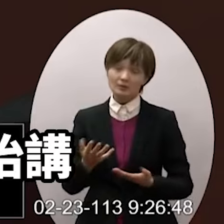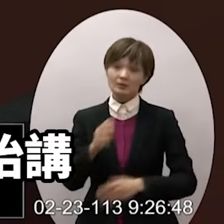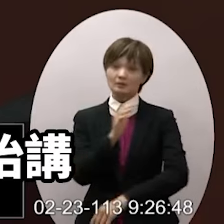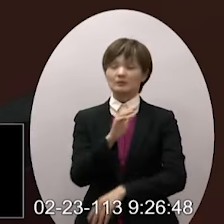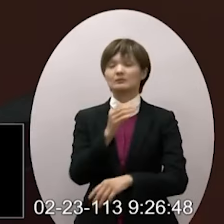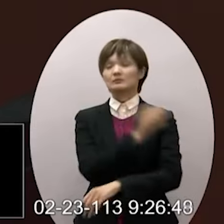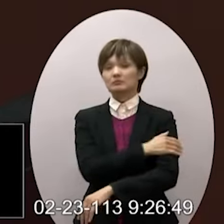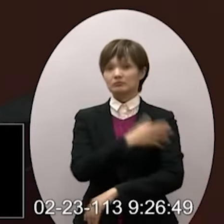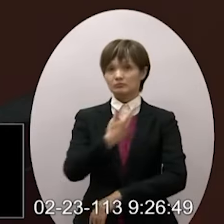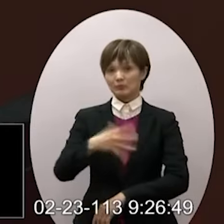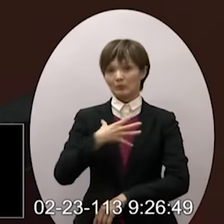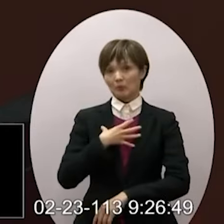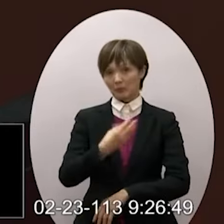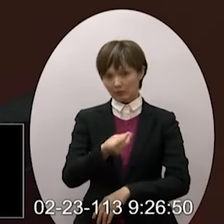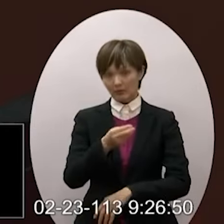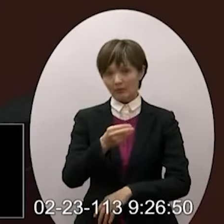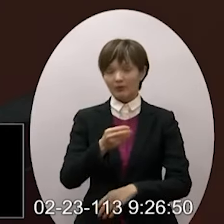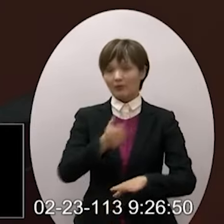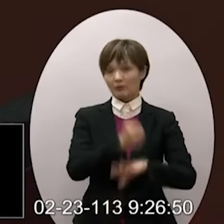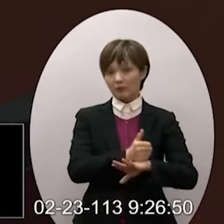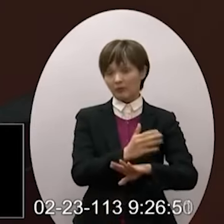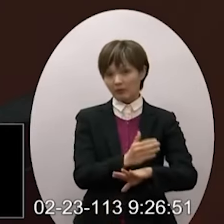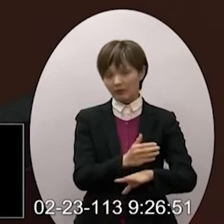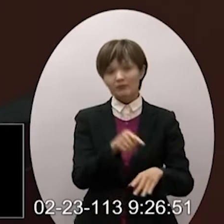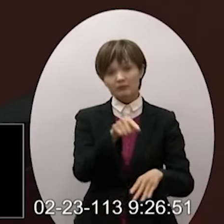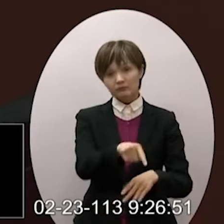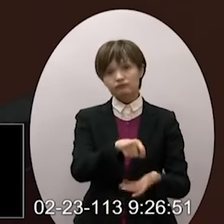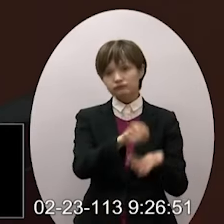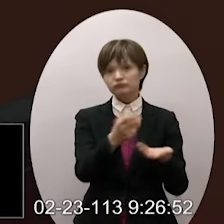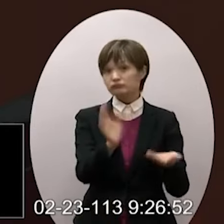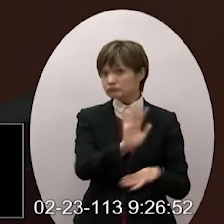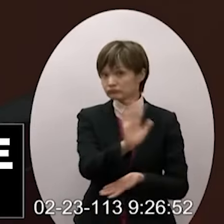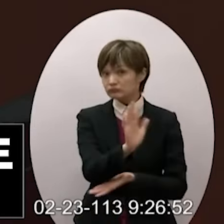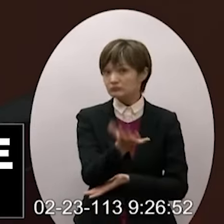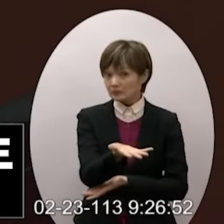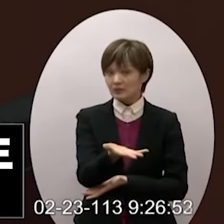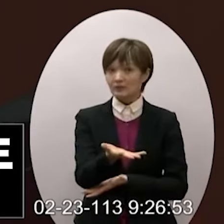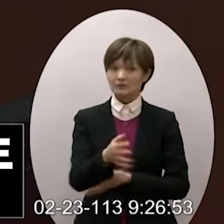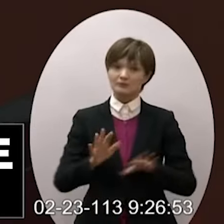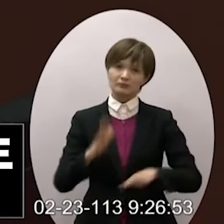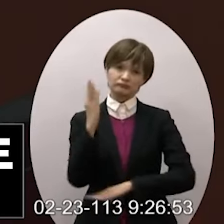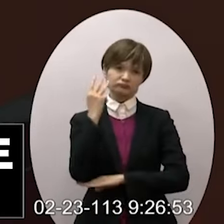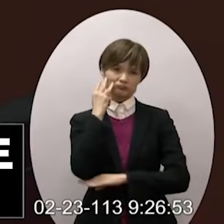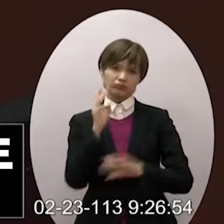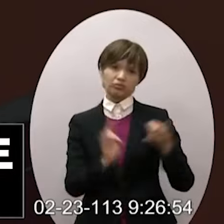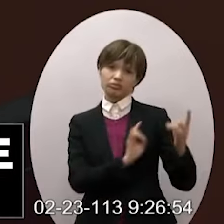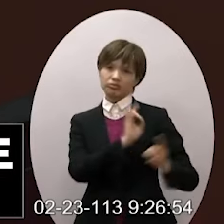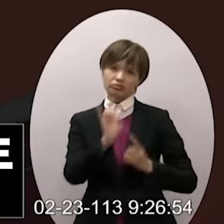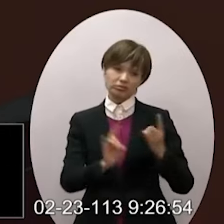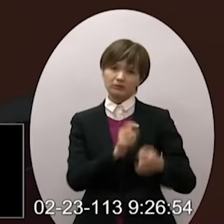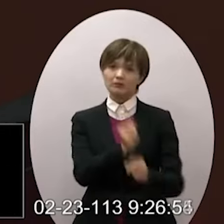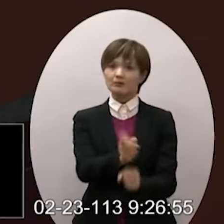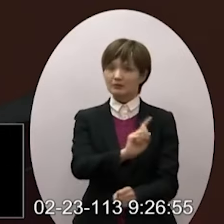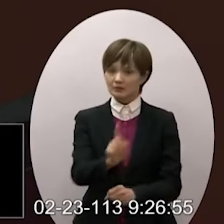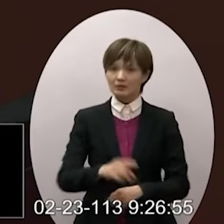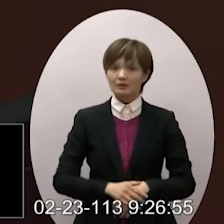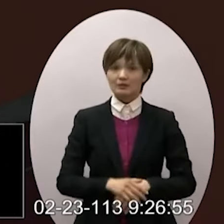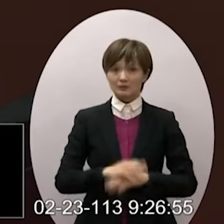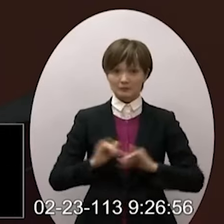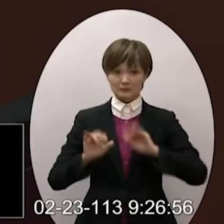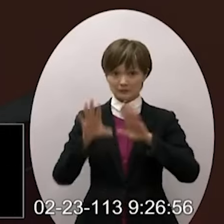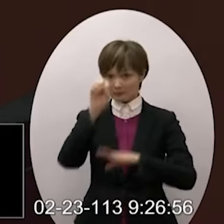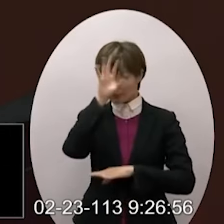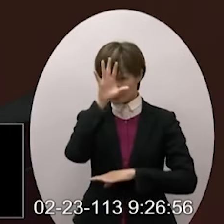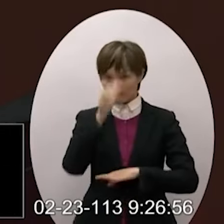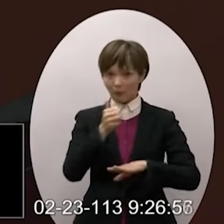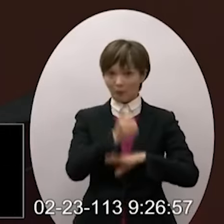政开始讲？所以还在搞政治斗争。现在这个主题明明就是民进党执政8年台湾食安问题总